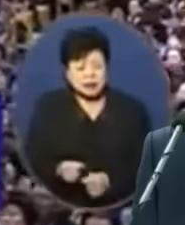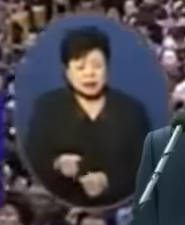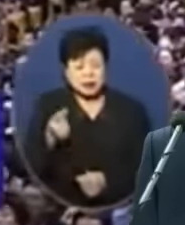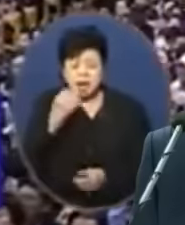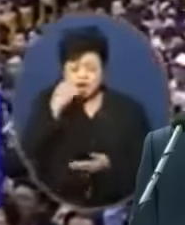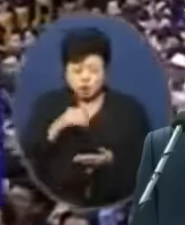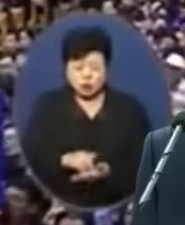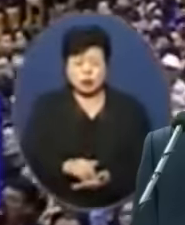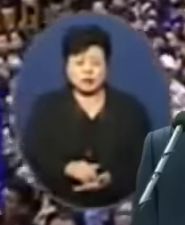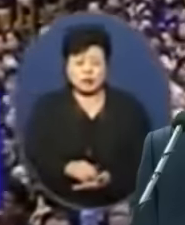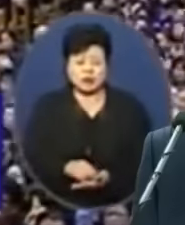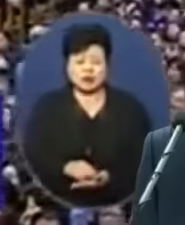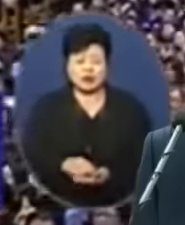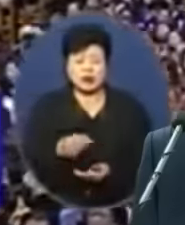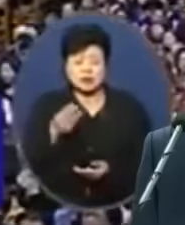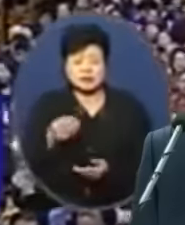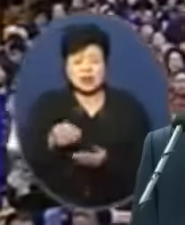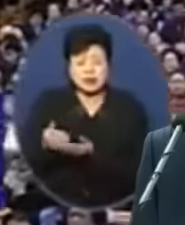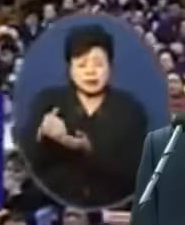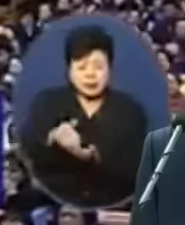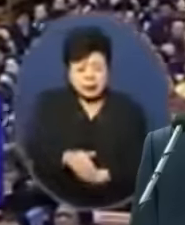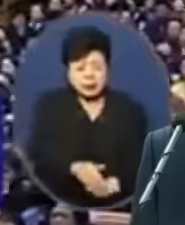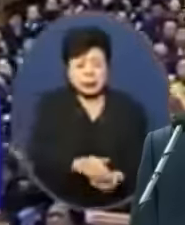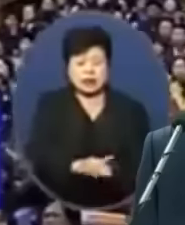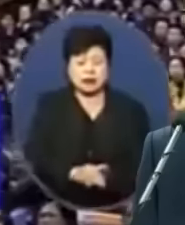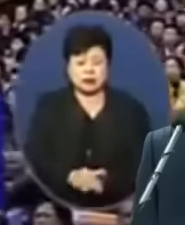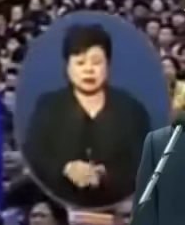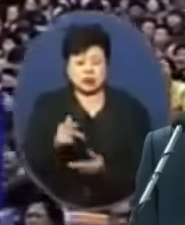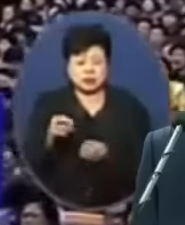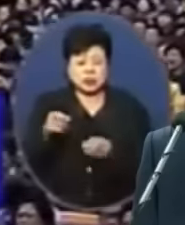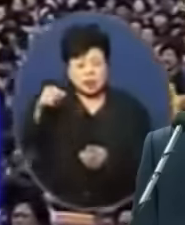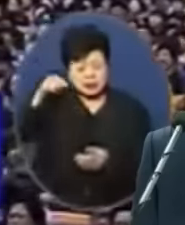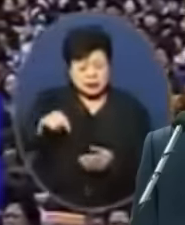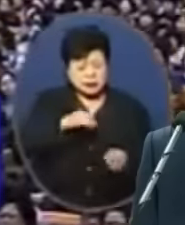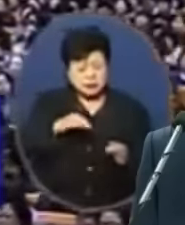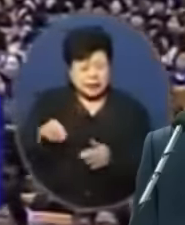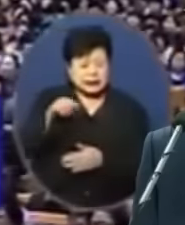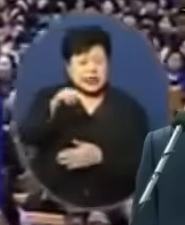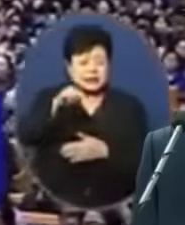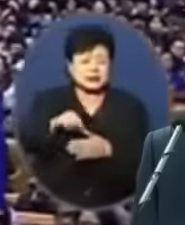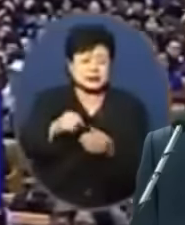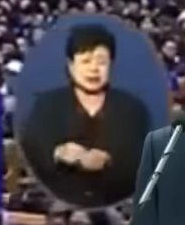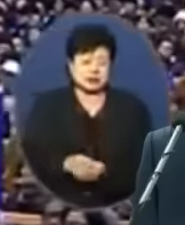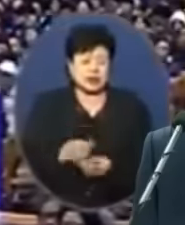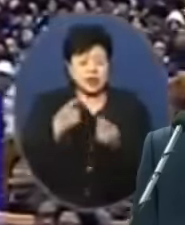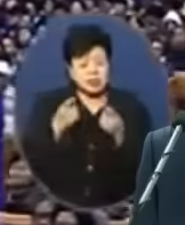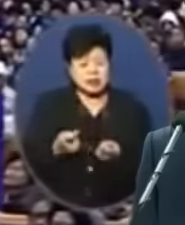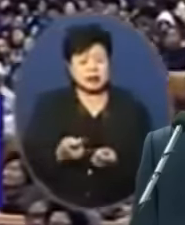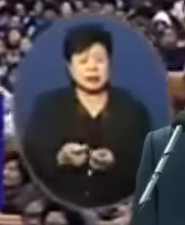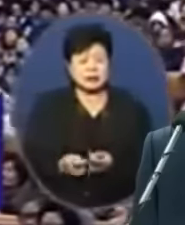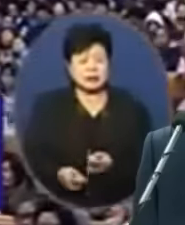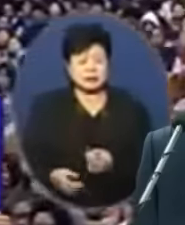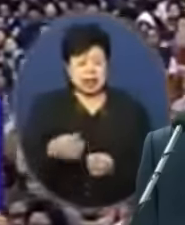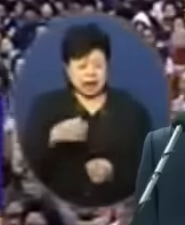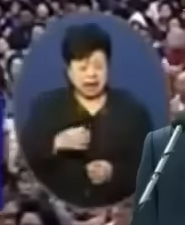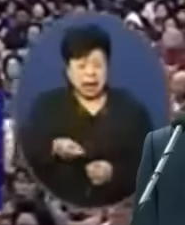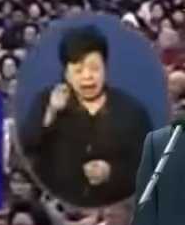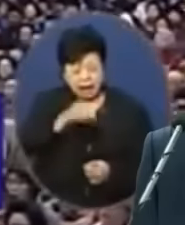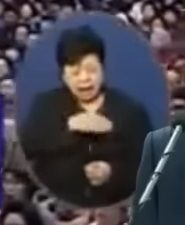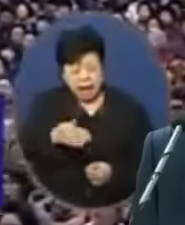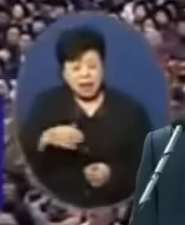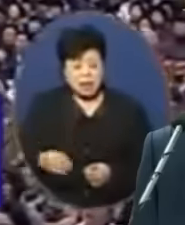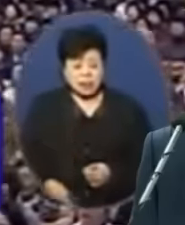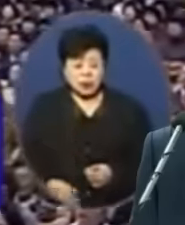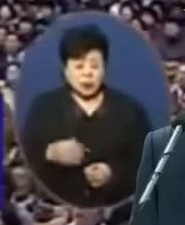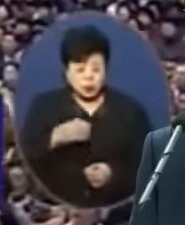맞고 세 번 파선하고 일주일을 깊은 바다에 지냈으며 여러 번 여행하면서 강의 위험과 강도의